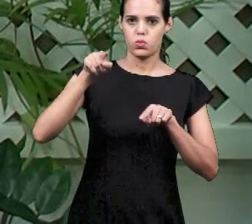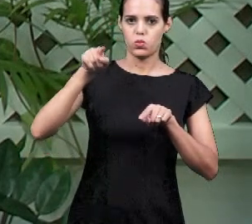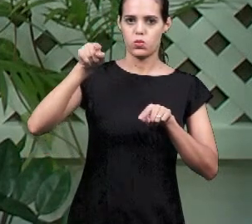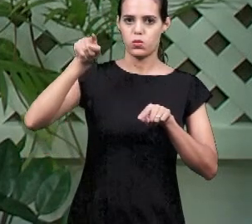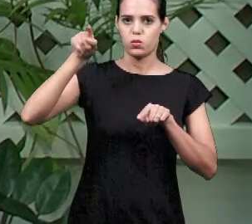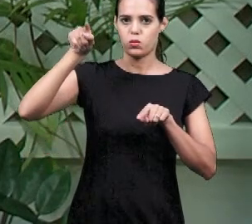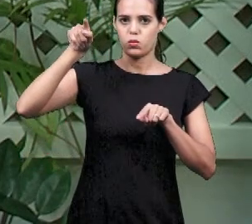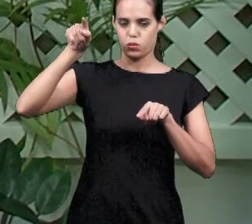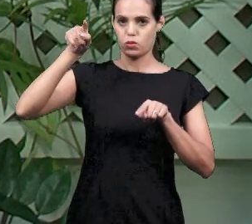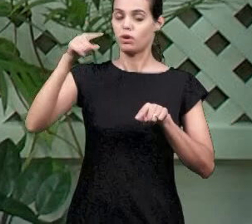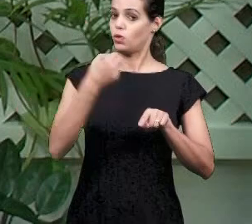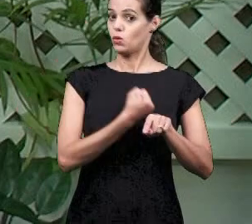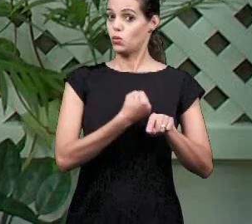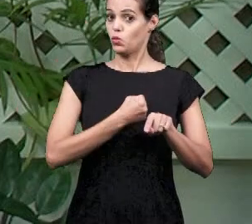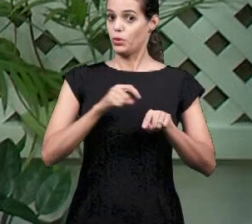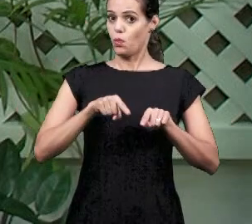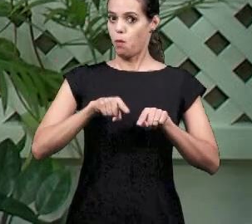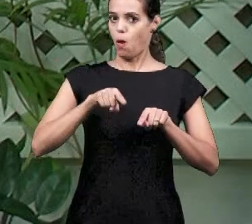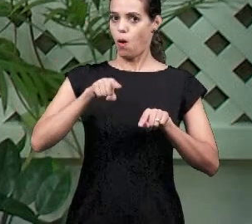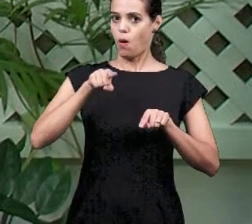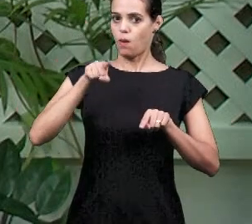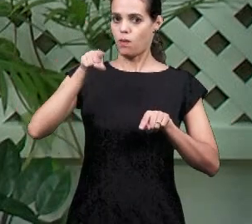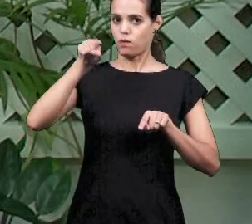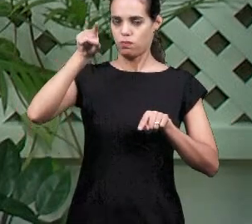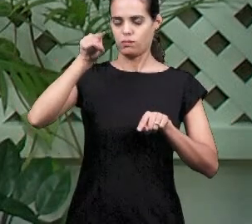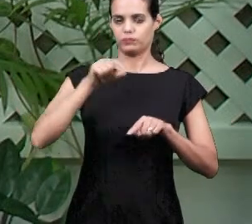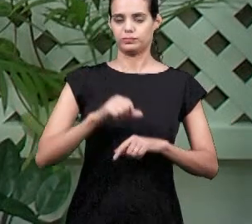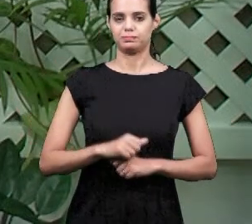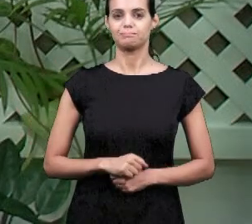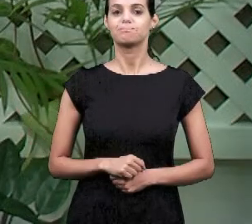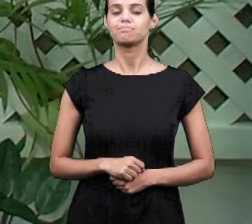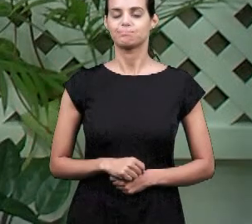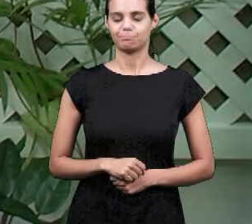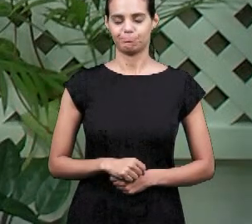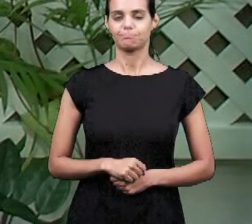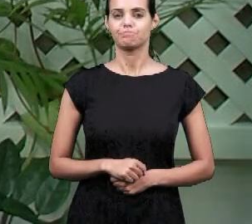qu'aujourd'hui, nous sommes arrivés à presque 48